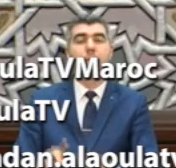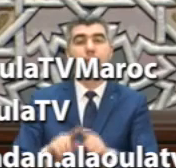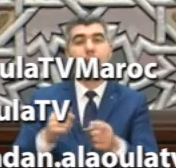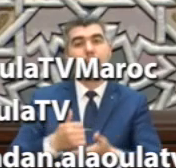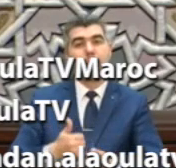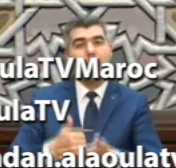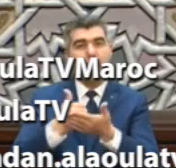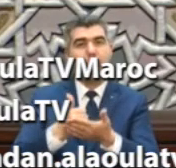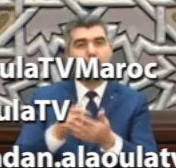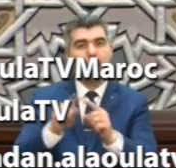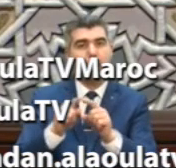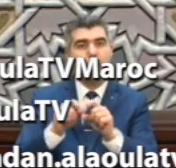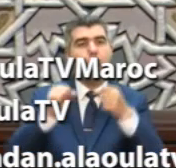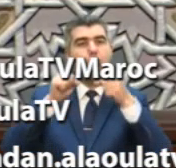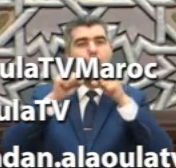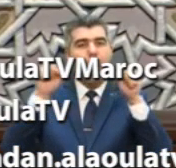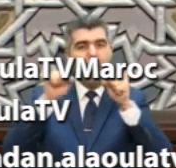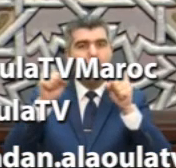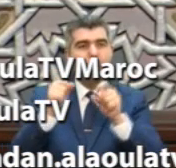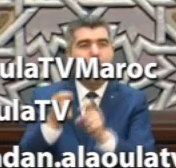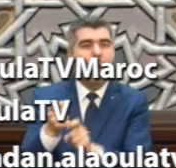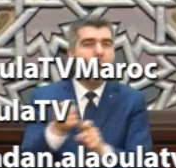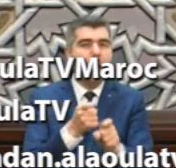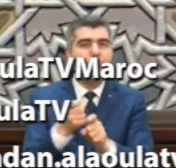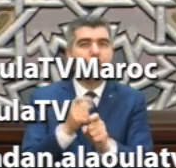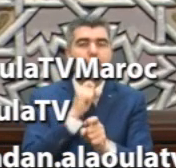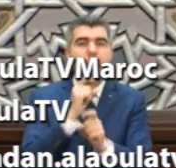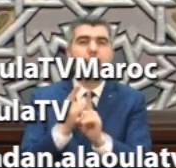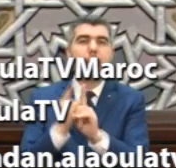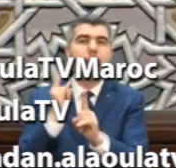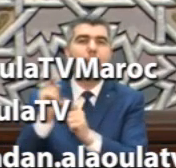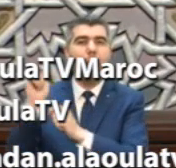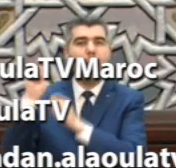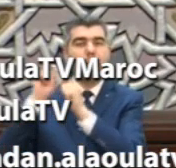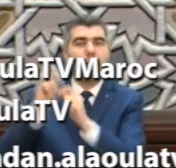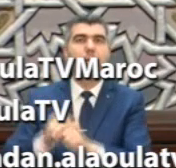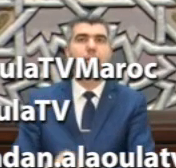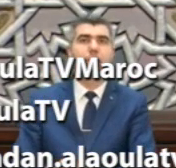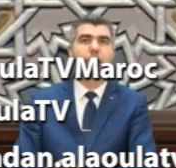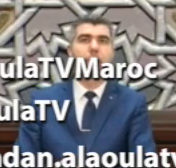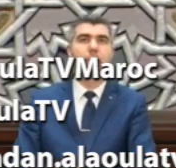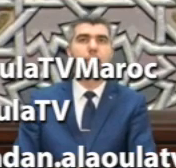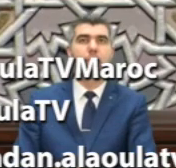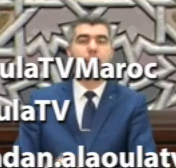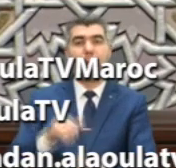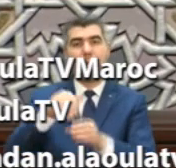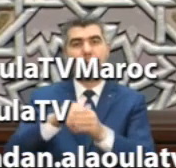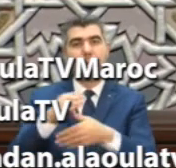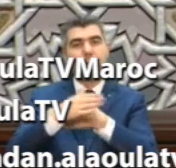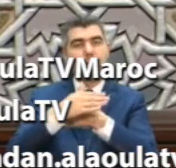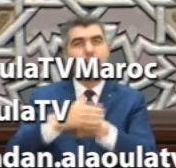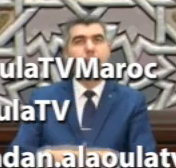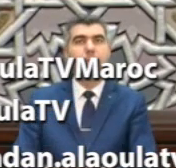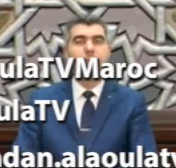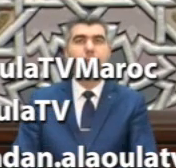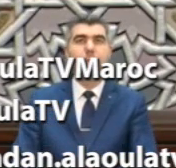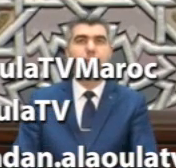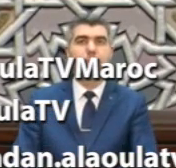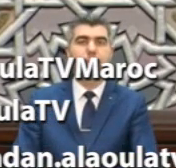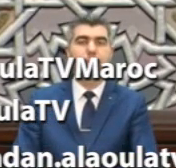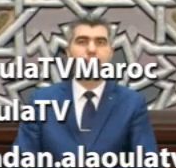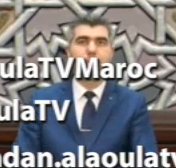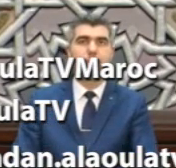قدماء المقاومين وأعضاء جيش التحرير للسيدات والسادة النواب عن التجمع الدستوري. تفضلي السيدة